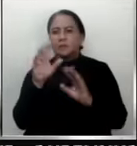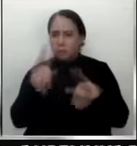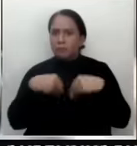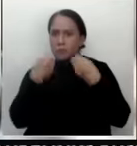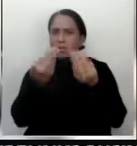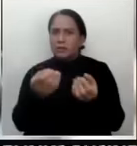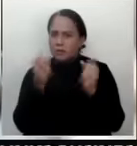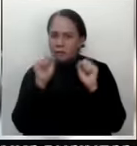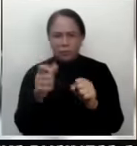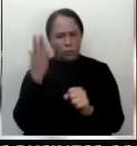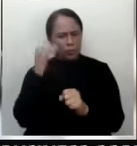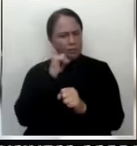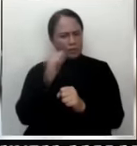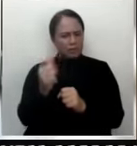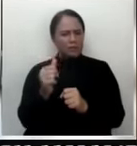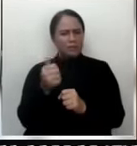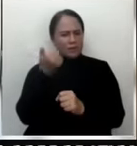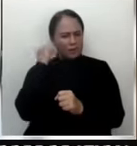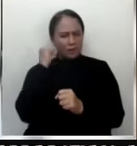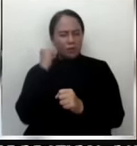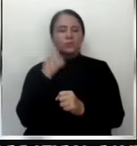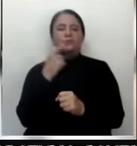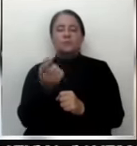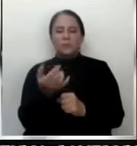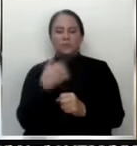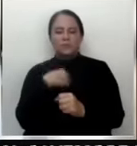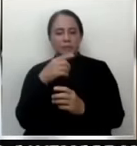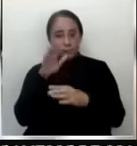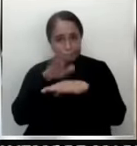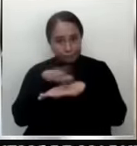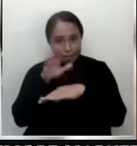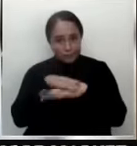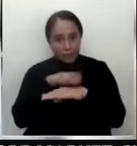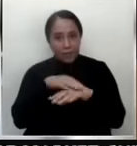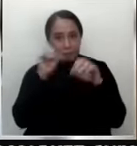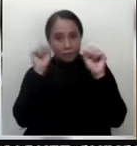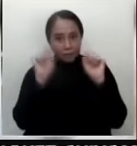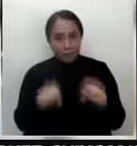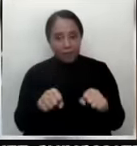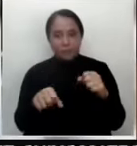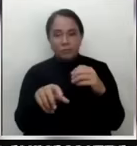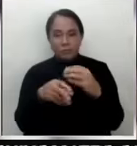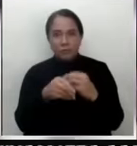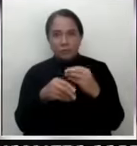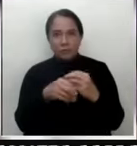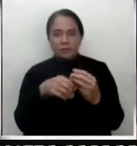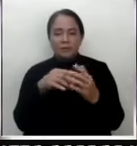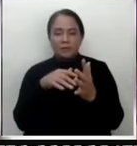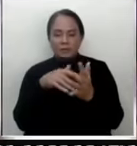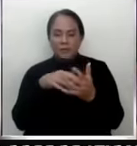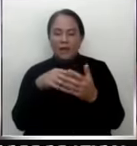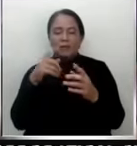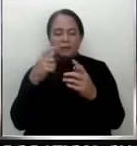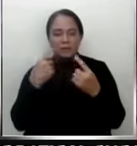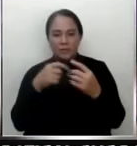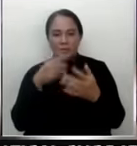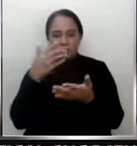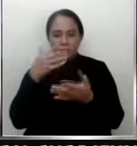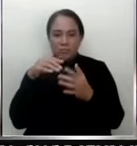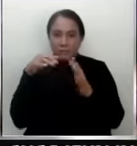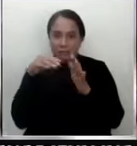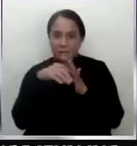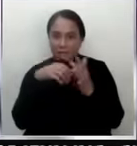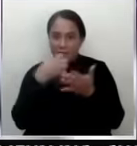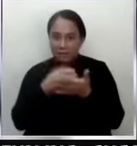ayaw. Nagbabala rin si Teodoro sa posibleng tangkang pahinain ng ekonomiya ng Pilipinas at sirain ang pagkakaisa ng